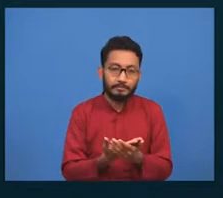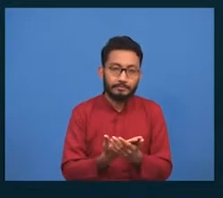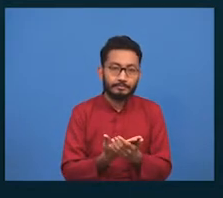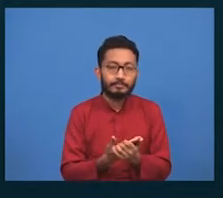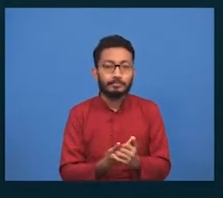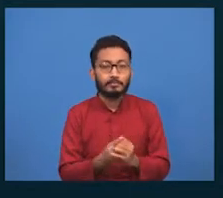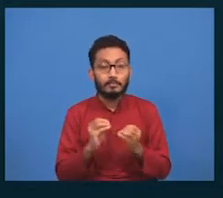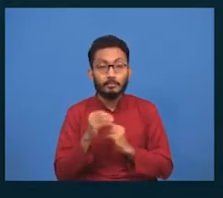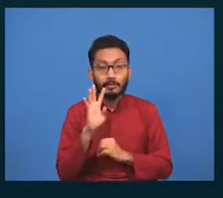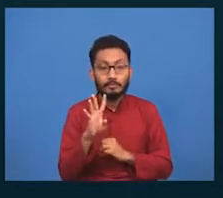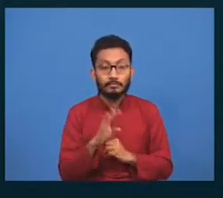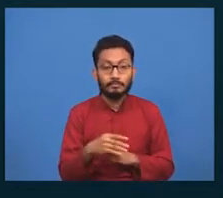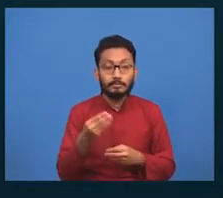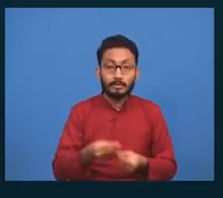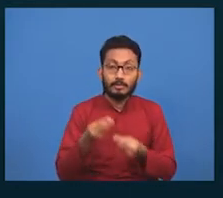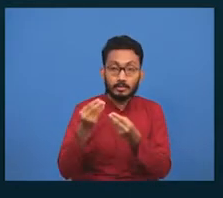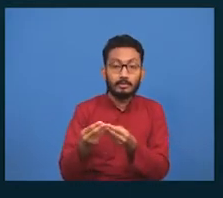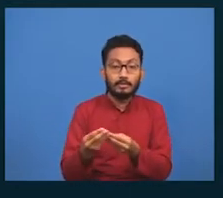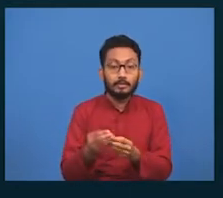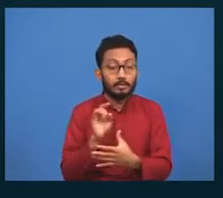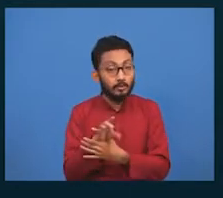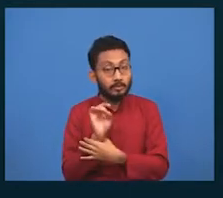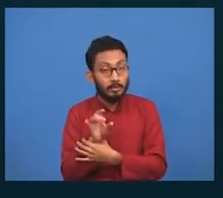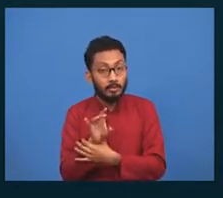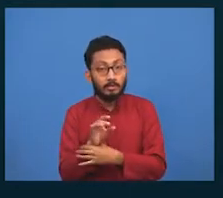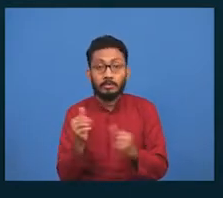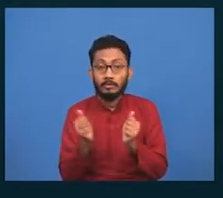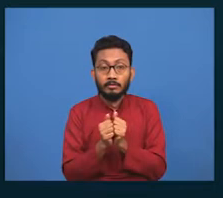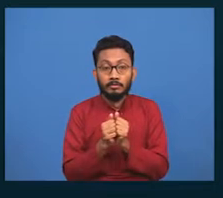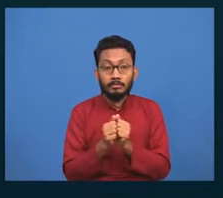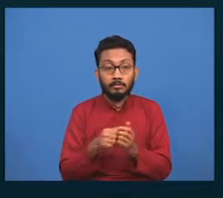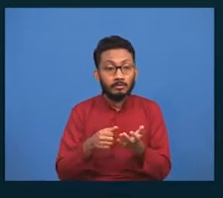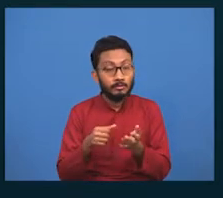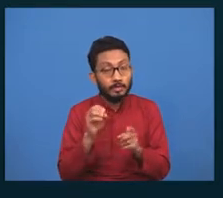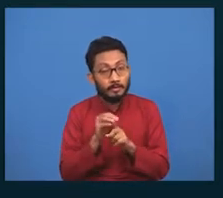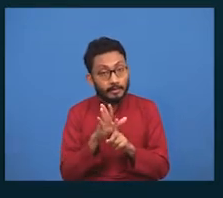keempat, memberikan kaunseling dengan berkesan.